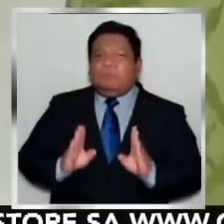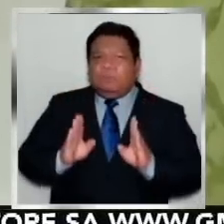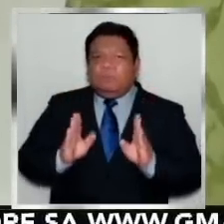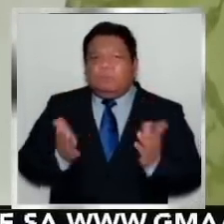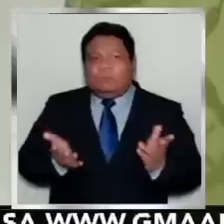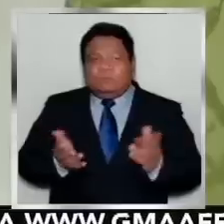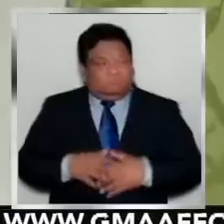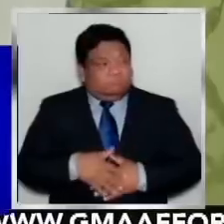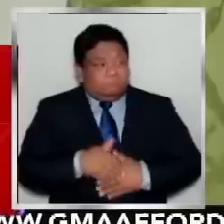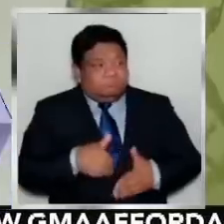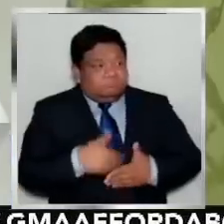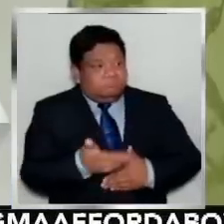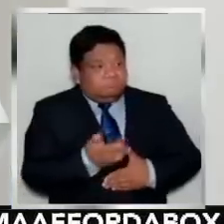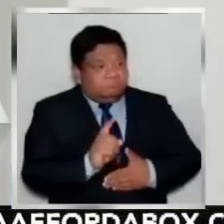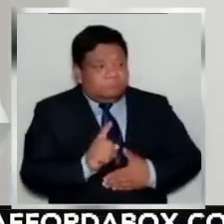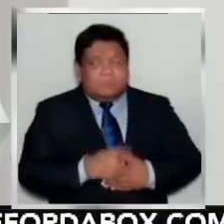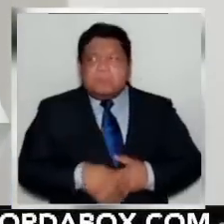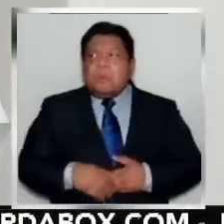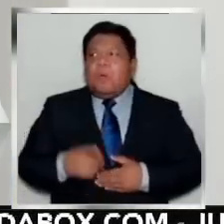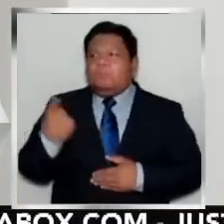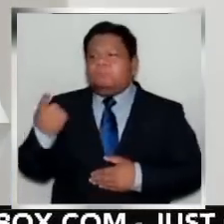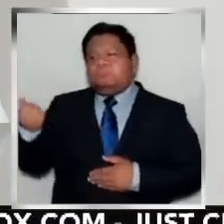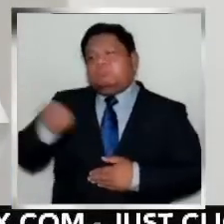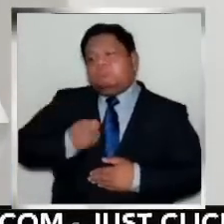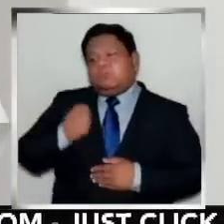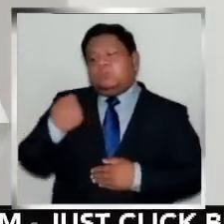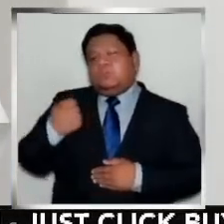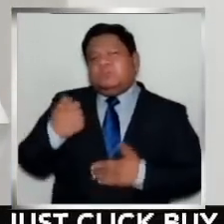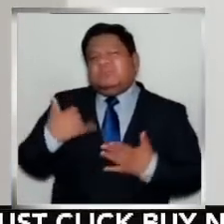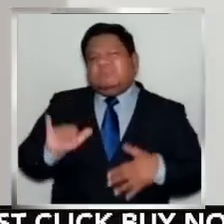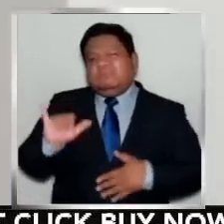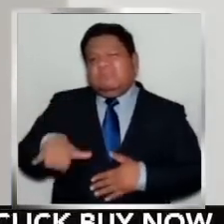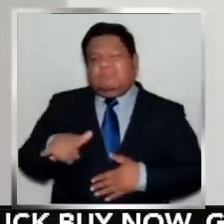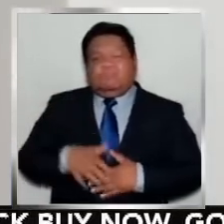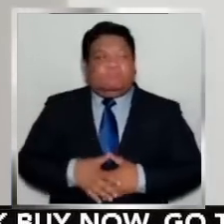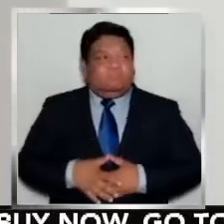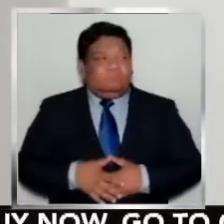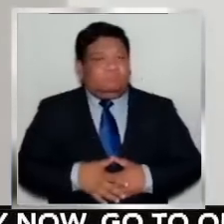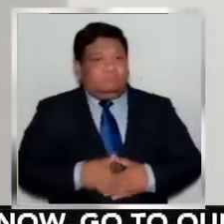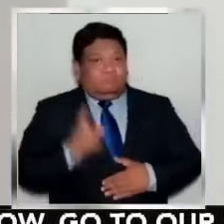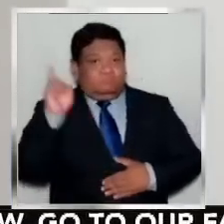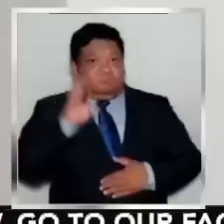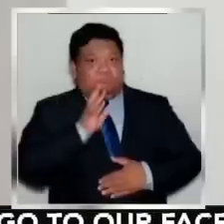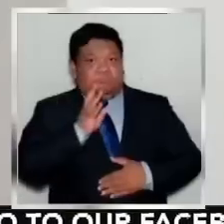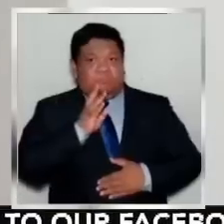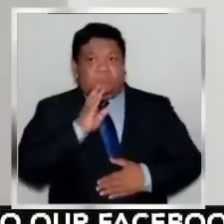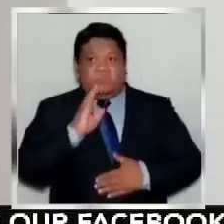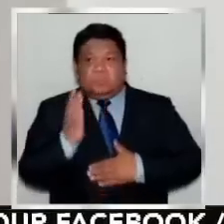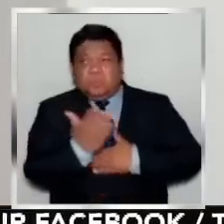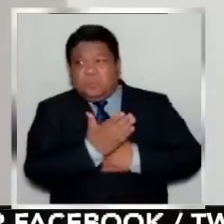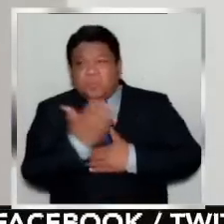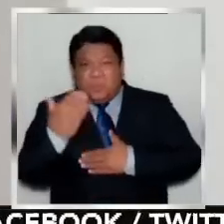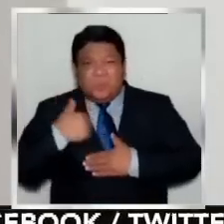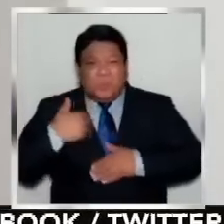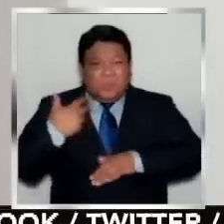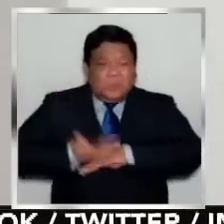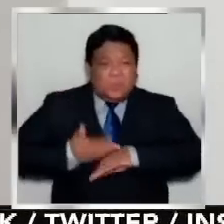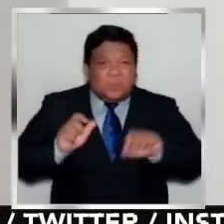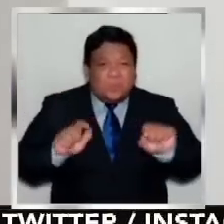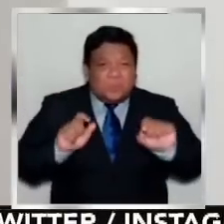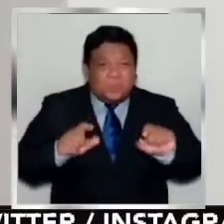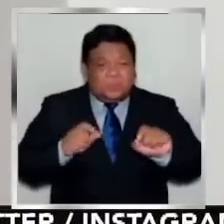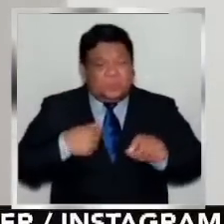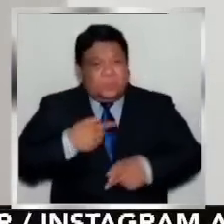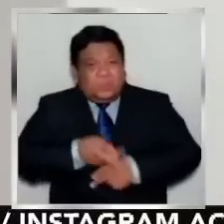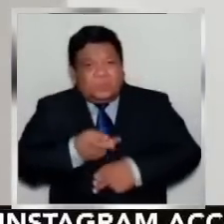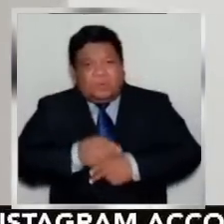Pinahawak lang po sa akin yung susi, yun lang po. Naghihirap ako mag-vendor sa umaga, sir, habang nag-aalaga ako ng apo ko. Never kong ginawa